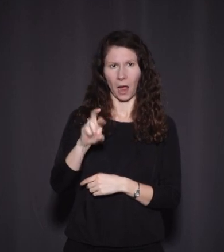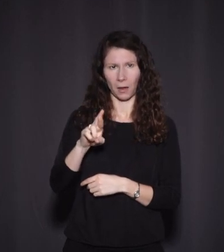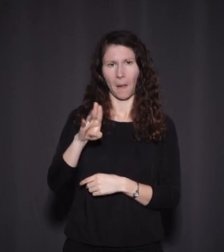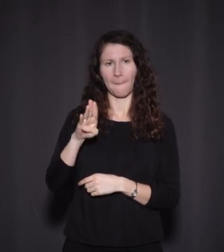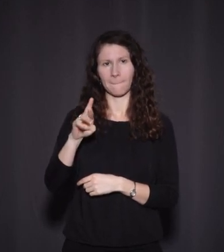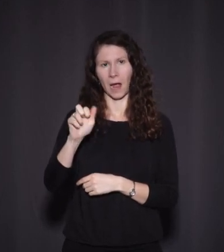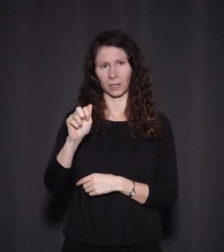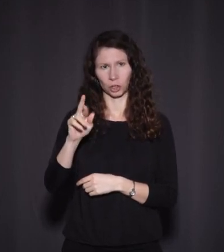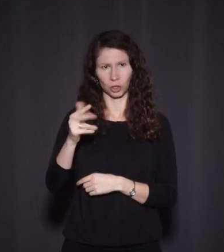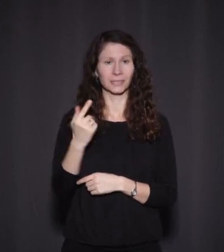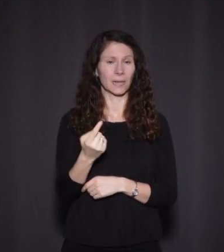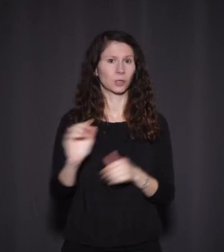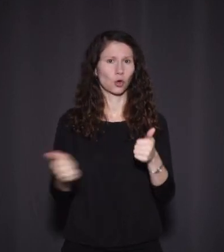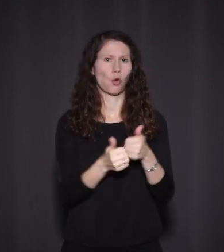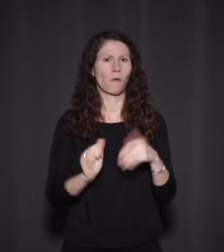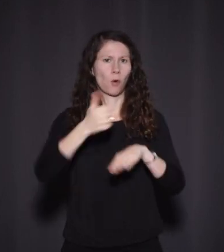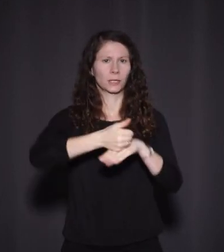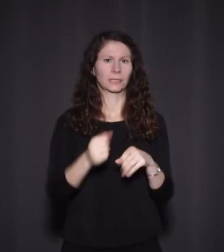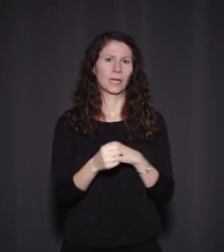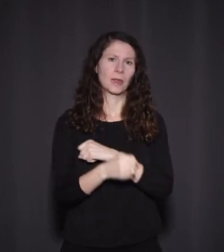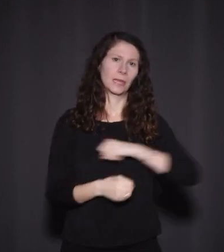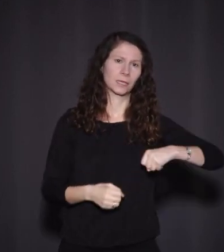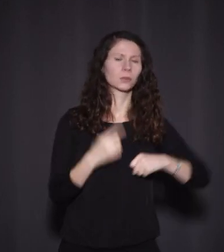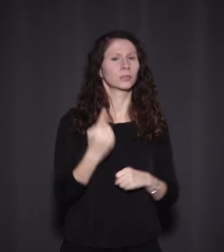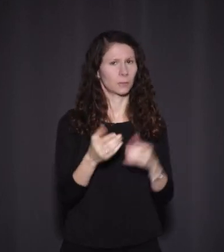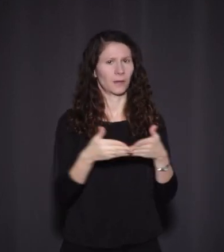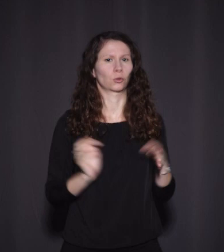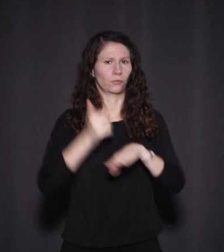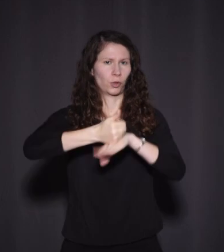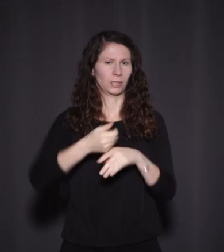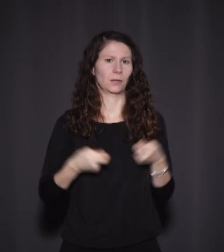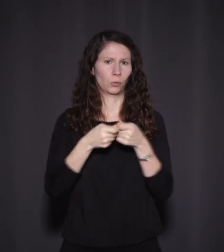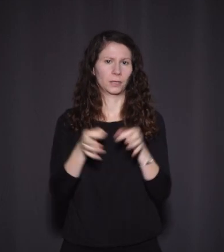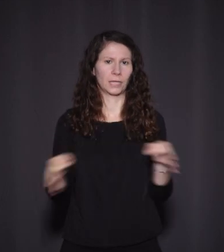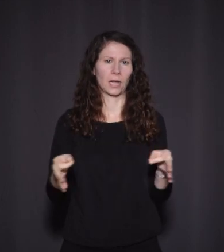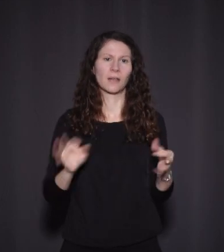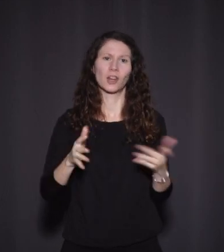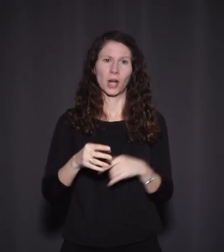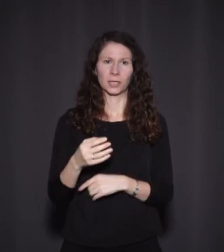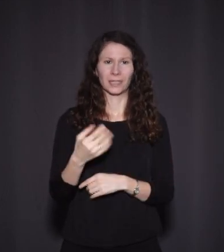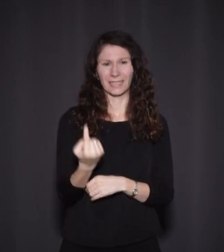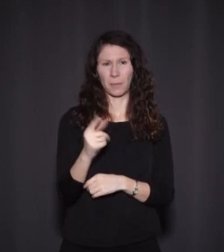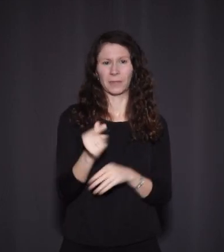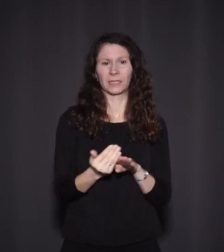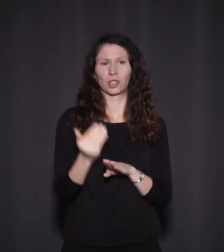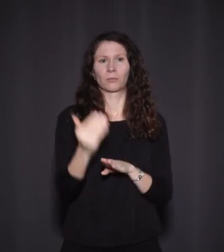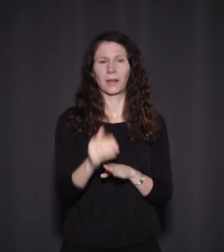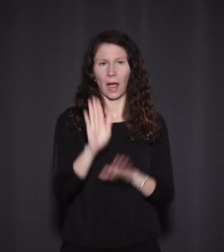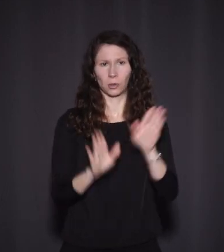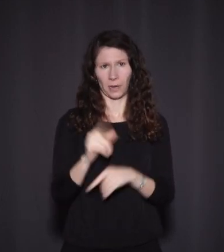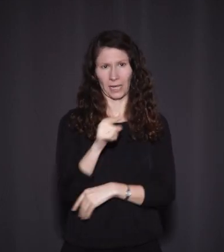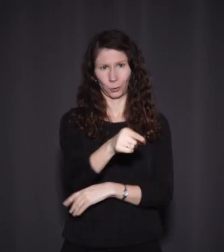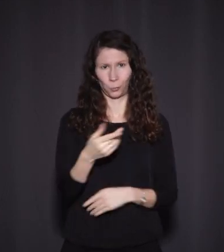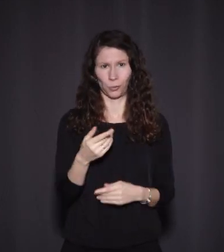und Fraktionsvorsitzender im Bundestag. Er hat wahrscheinlich ein bisschen später abgestimmt als Sie. Auf den warten wir gerade noch. Aber wir können uns locker